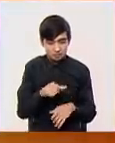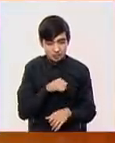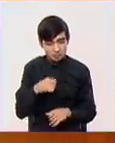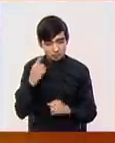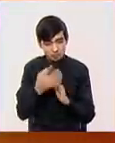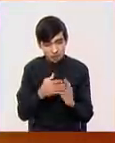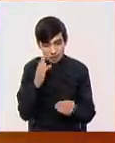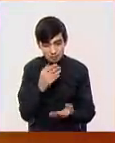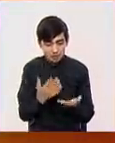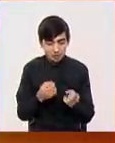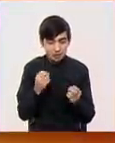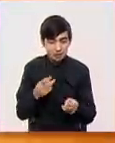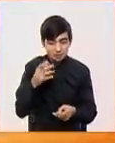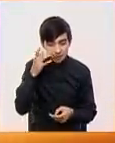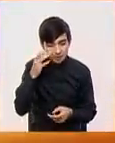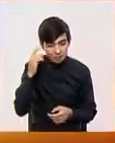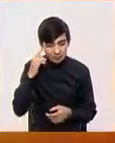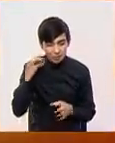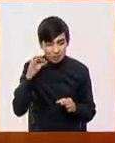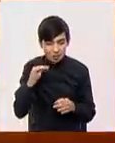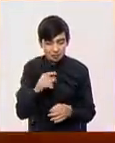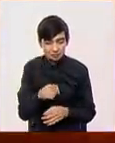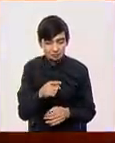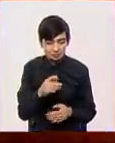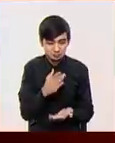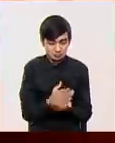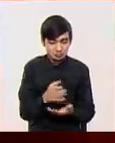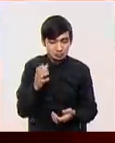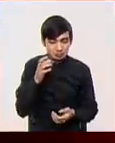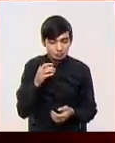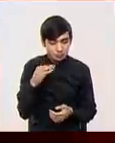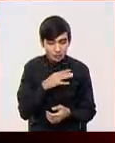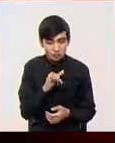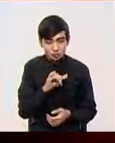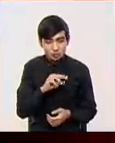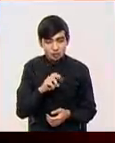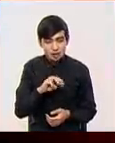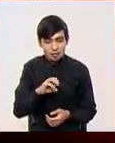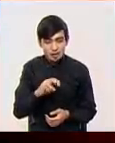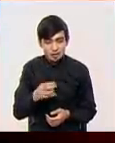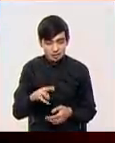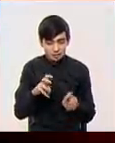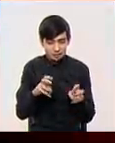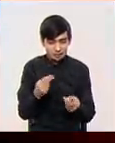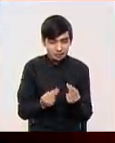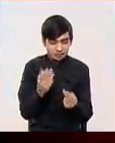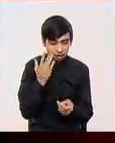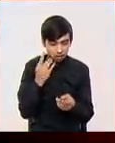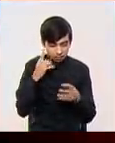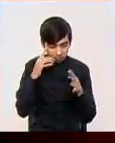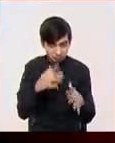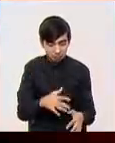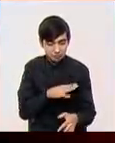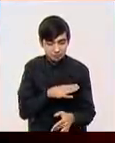екен? Психиатр мамандар болса, ойын құмарлық, яғни ғылыми термині лудомания аталатын ойынға тәуелділіктің кесапат